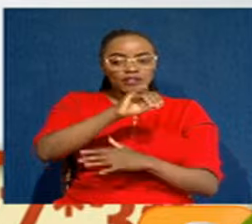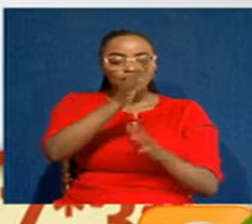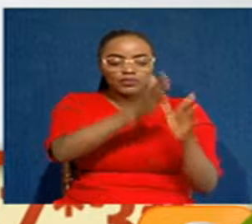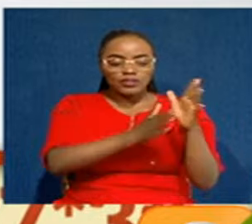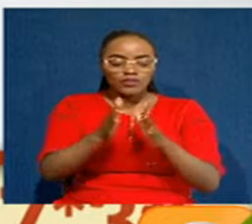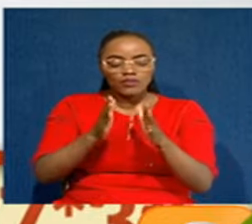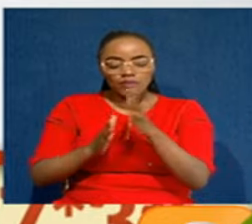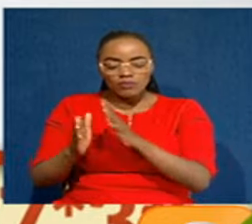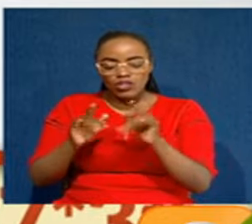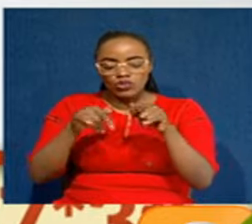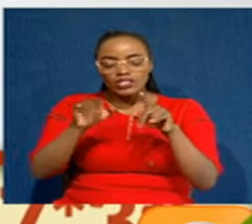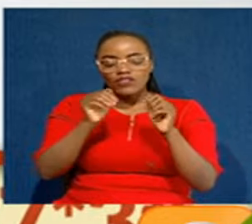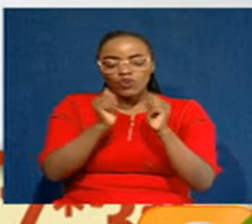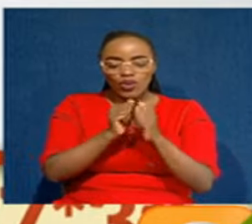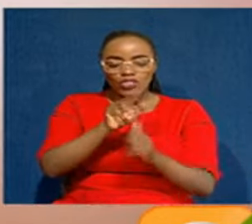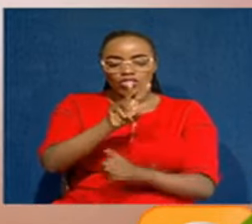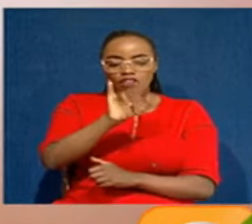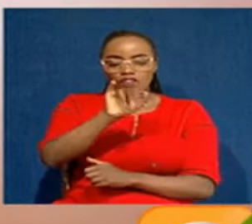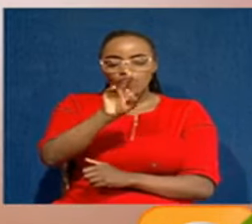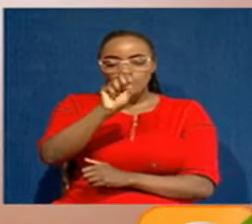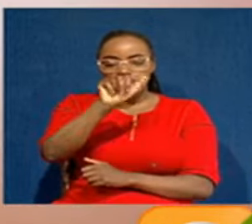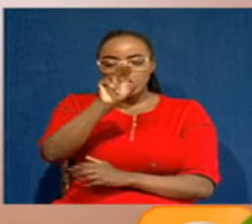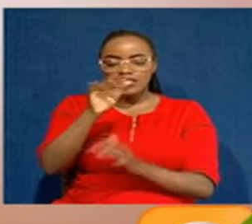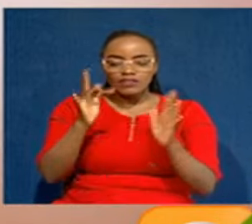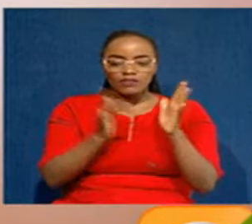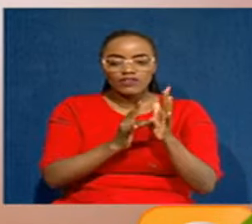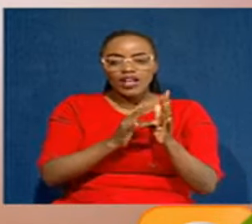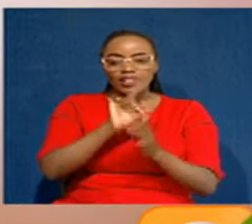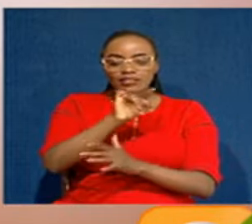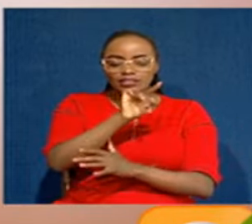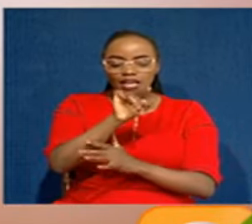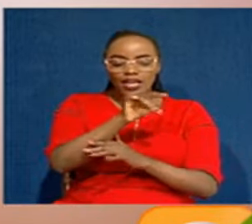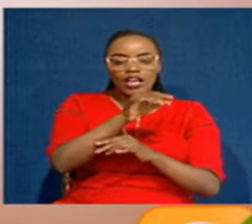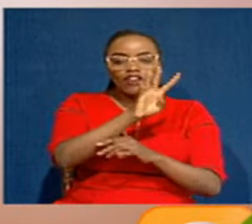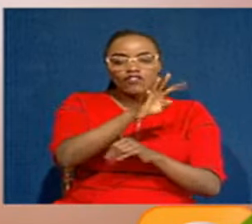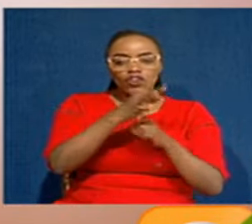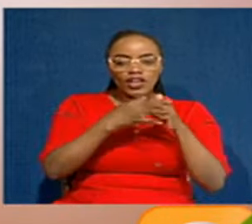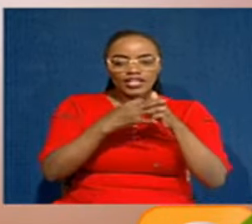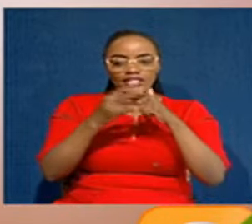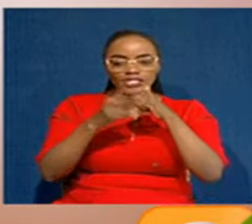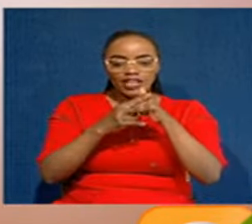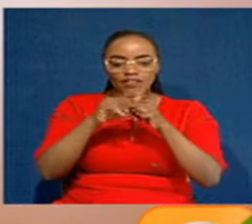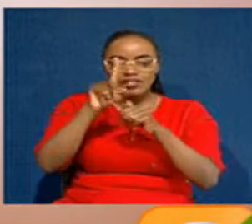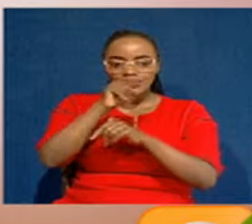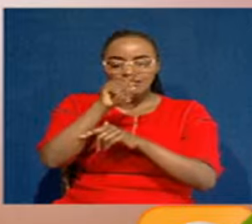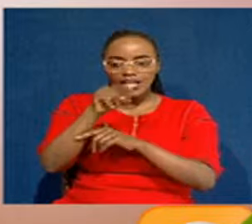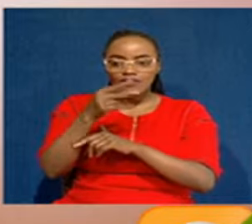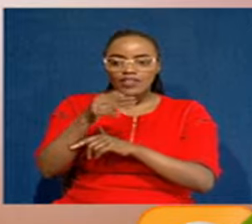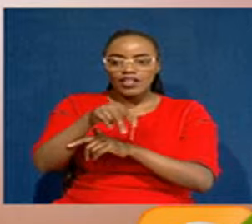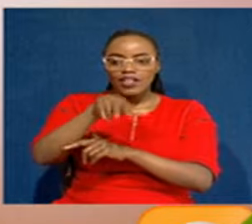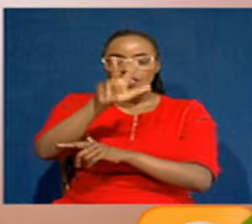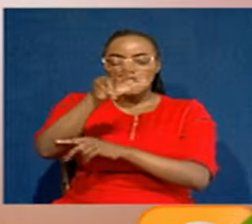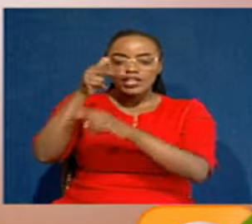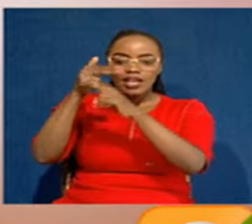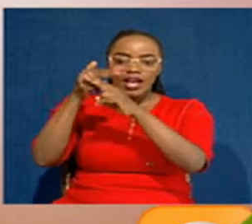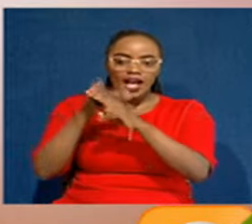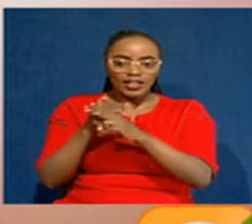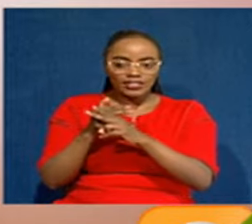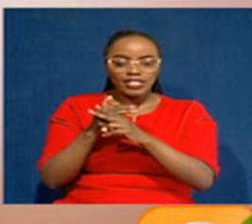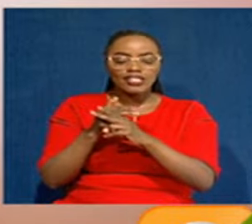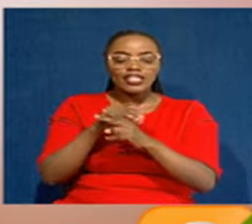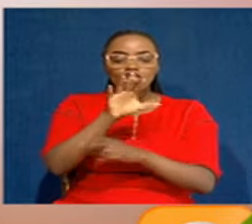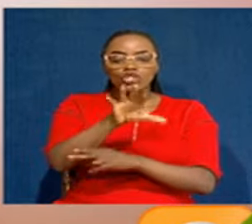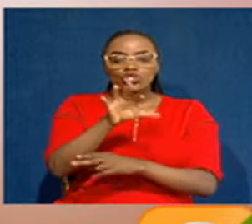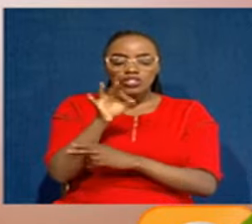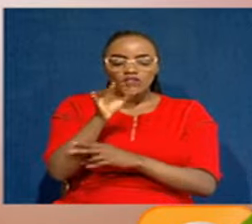Jipange na View sasa, unapaswa kubonyeza star 487 star 3 hash na